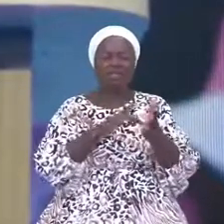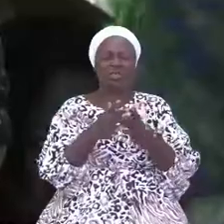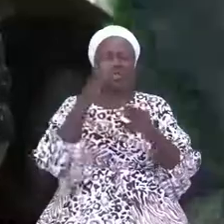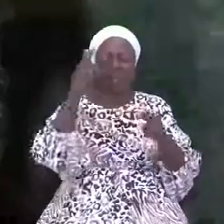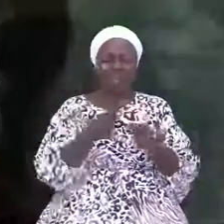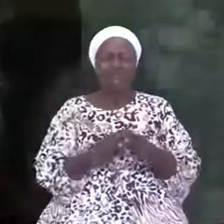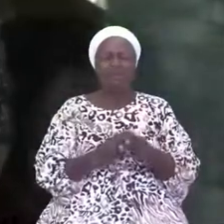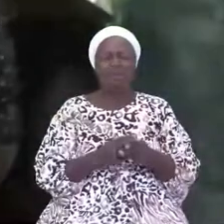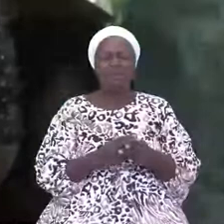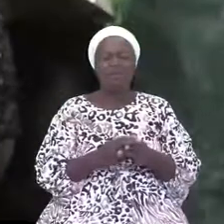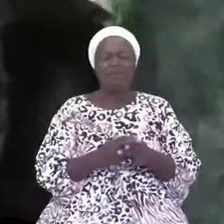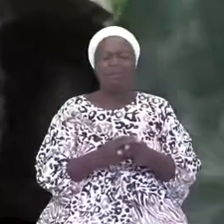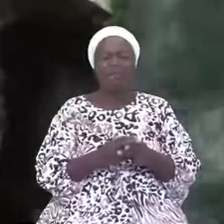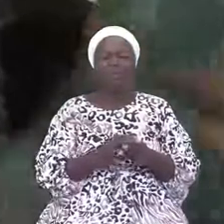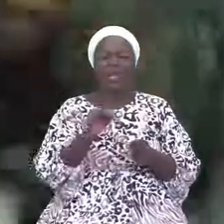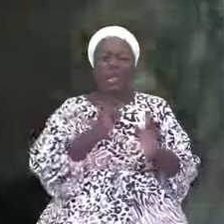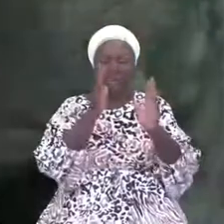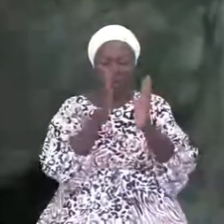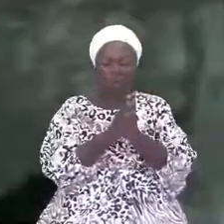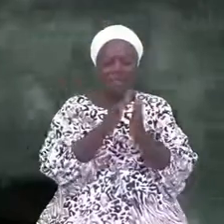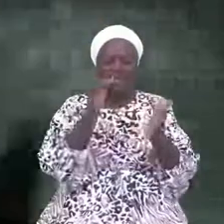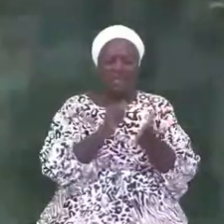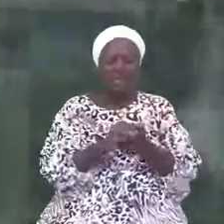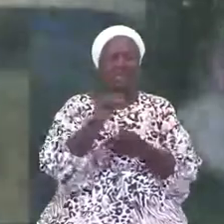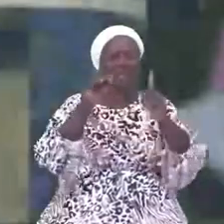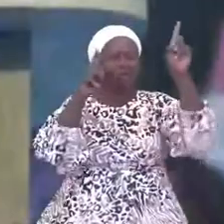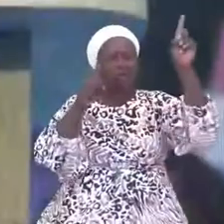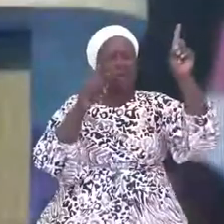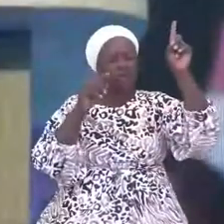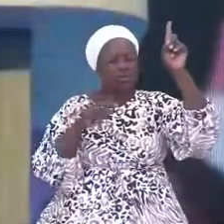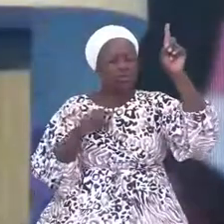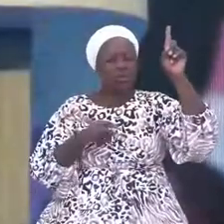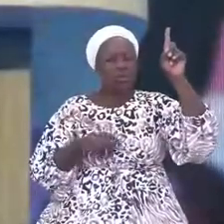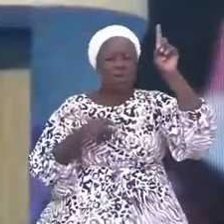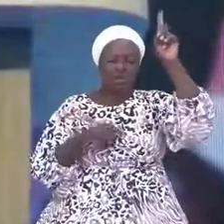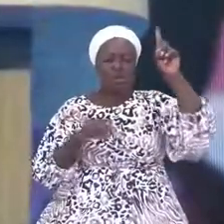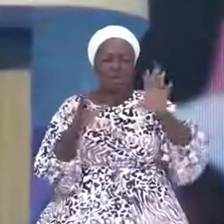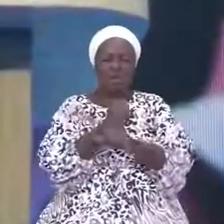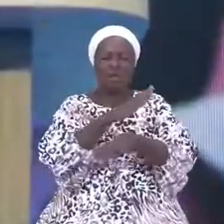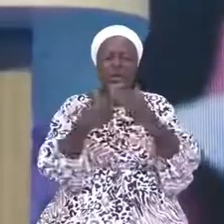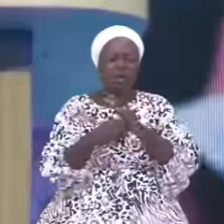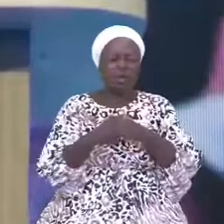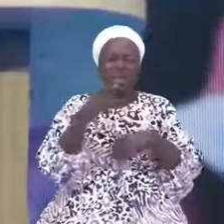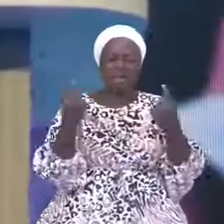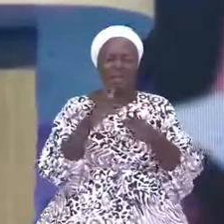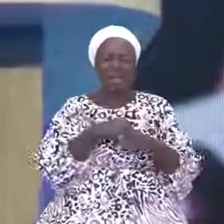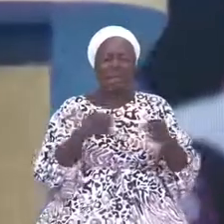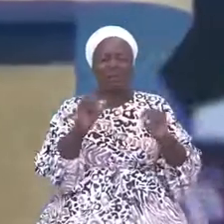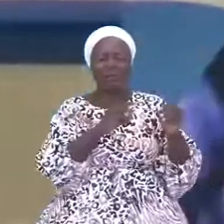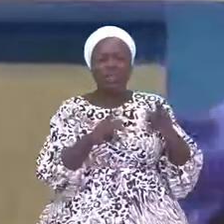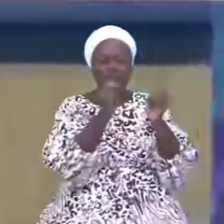Seigneur, pardonne-les au nom de Jésus. Je prie que tu ôtes tous